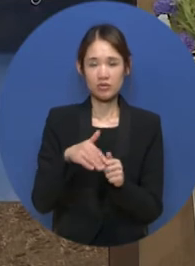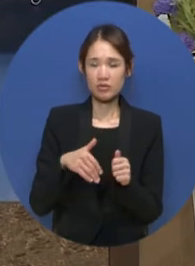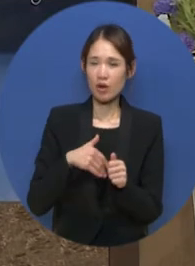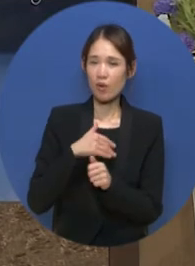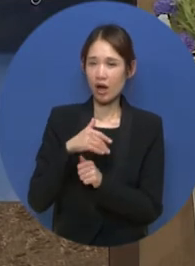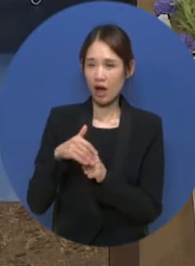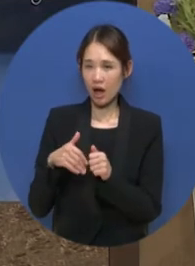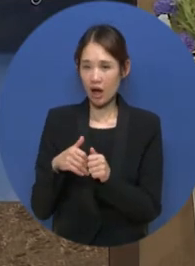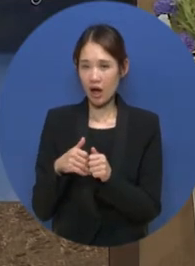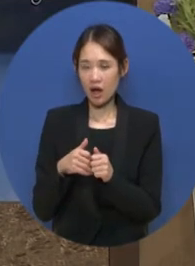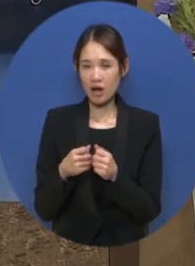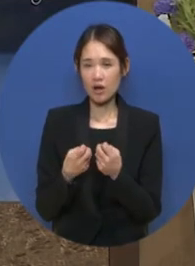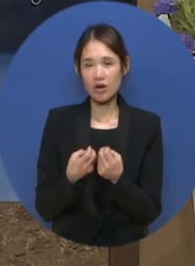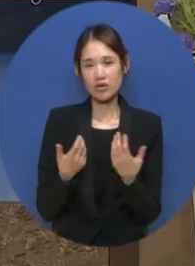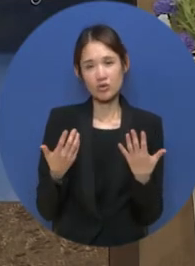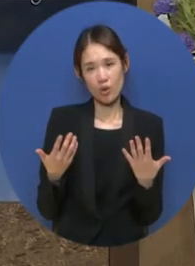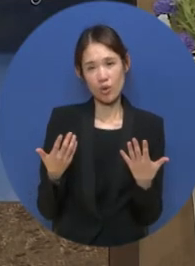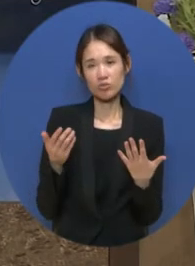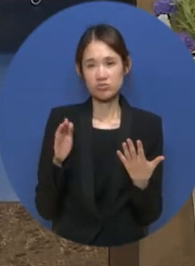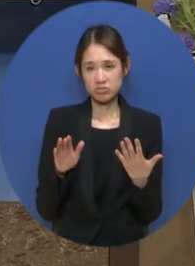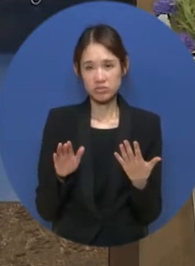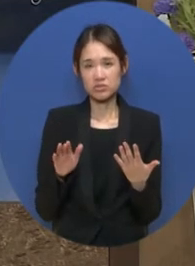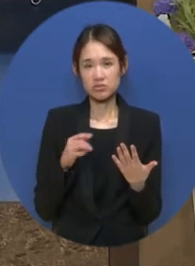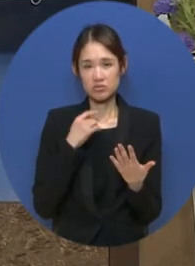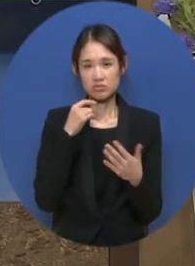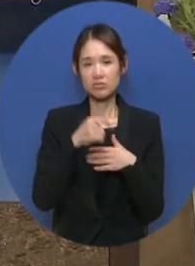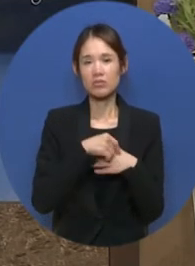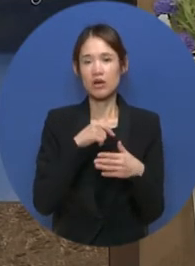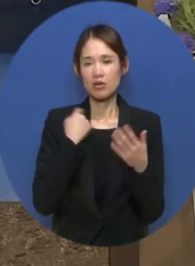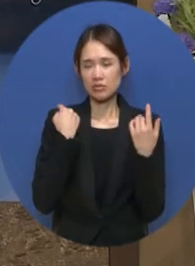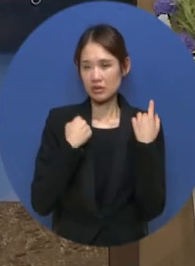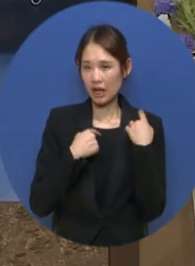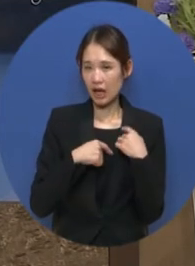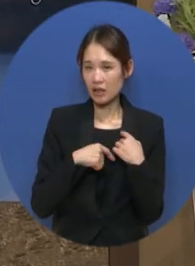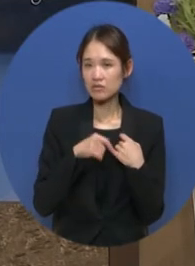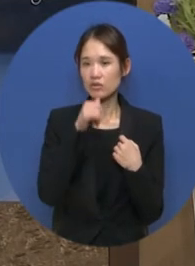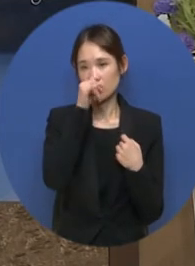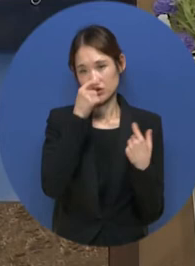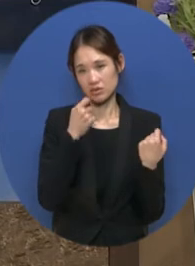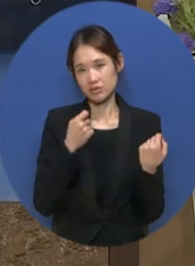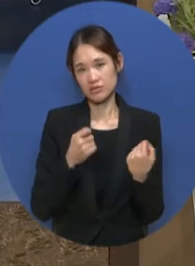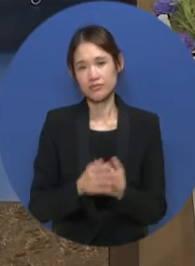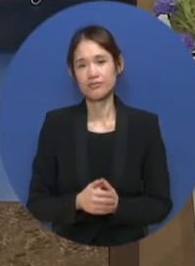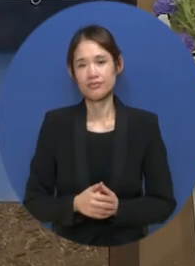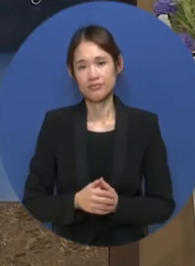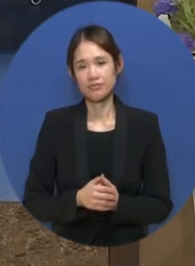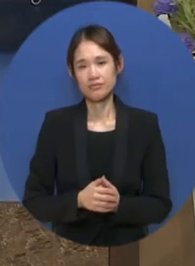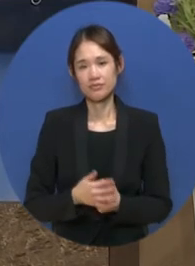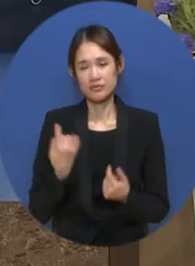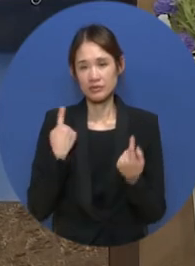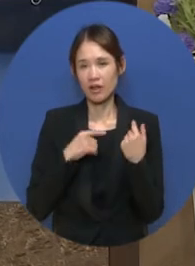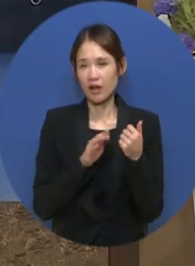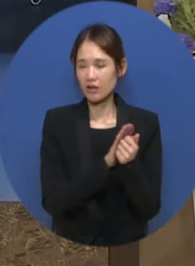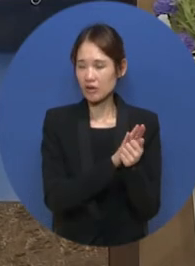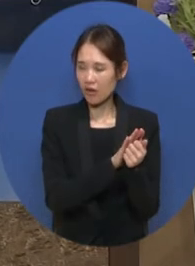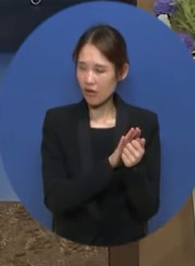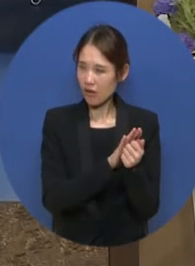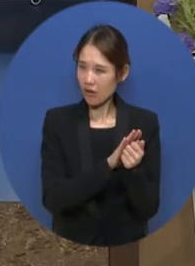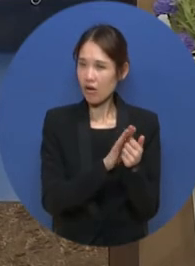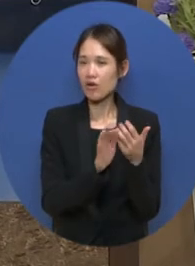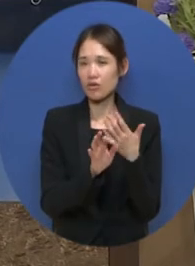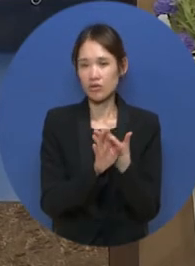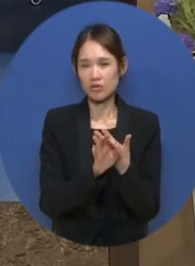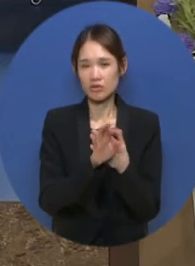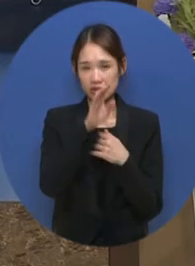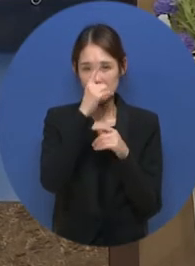상황에서 버선 하셨다고 는 하지만 마음의 상처가 도 있으실 거 같거든요 4 그분들에게 상처를 어루만져 주는